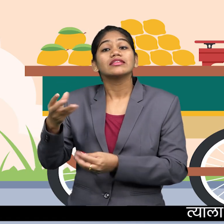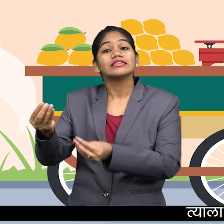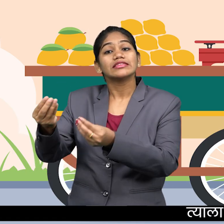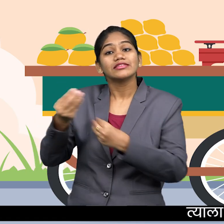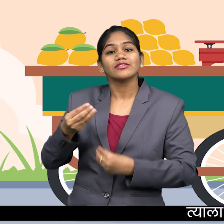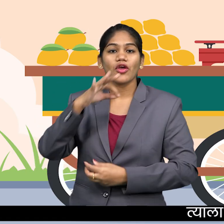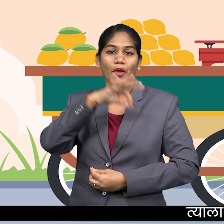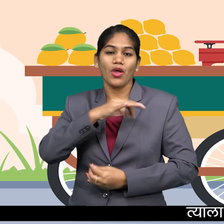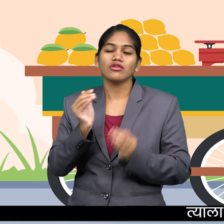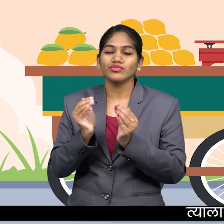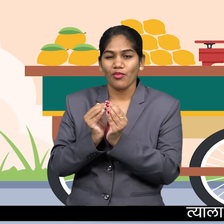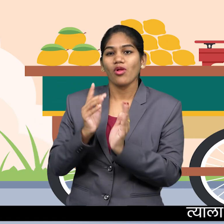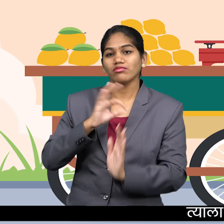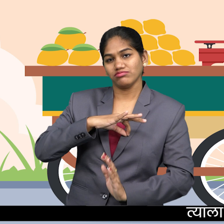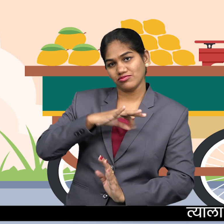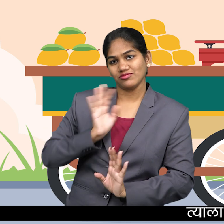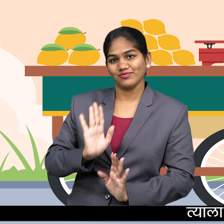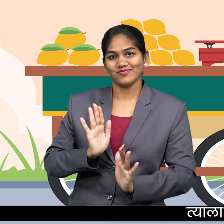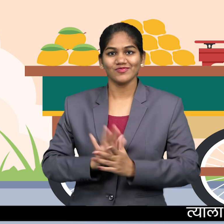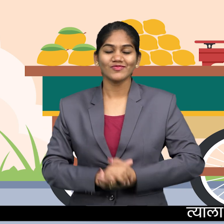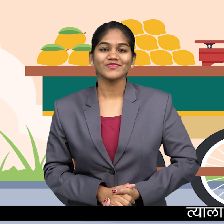त्याला थोडा नफा मिळतो.